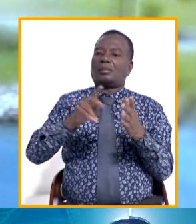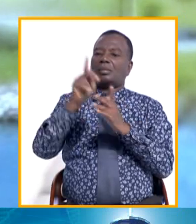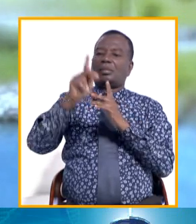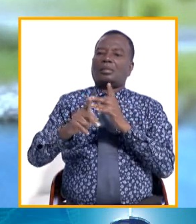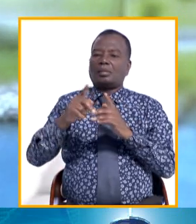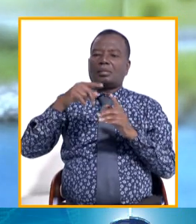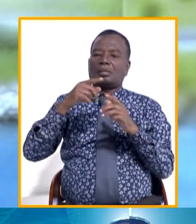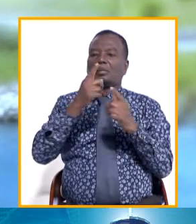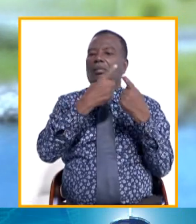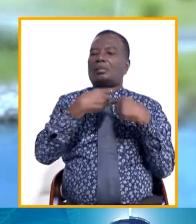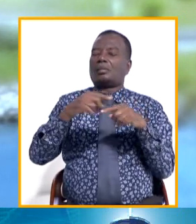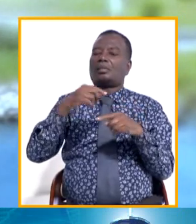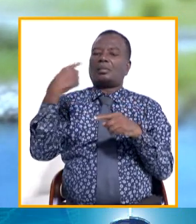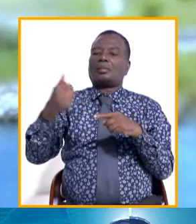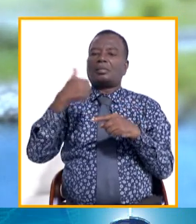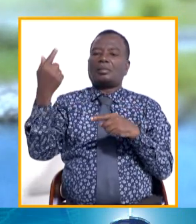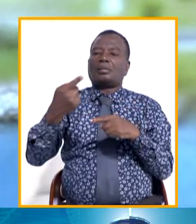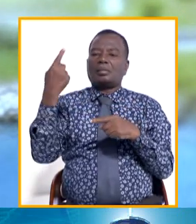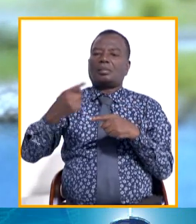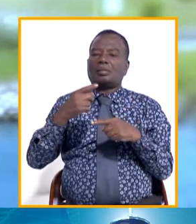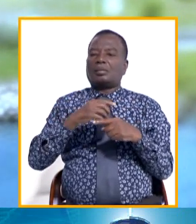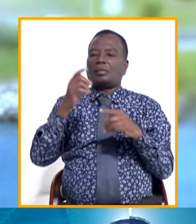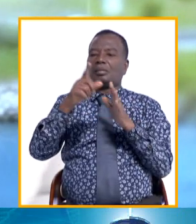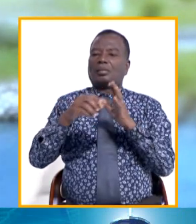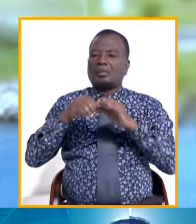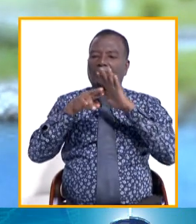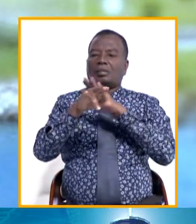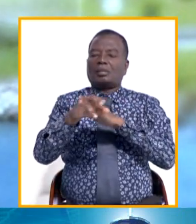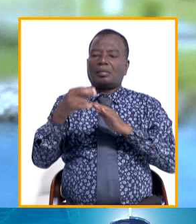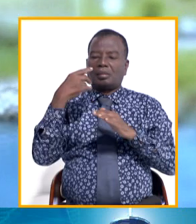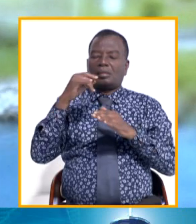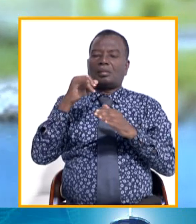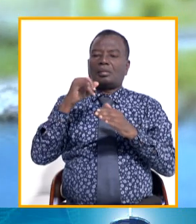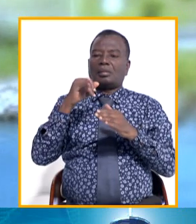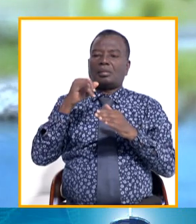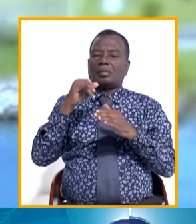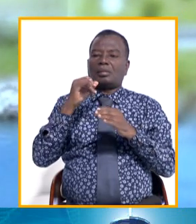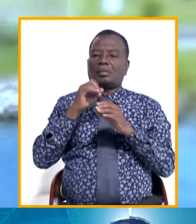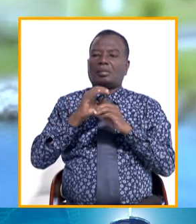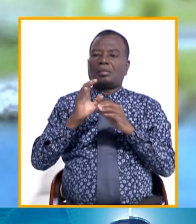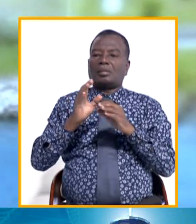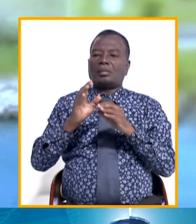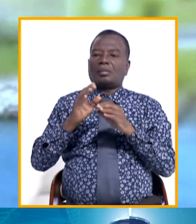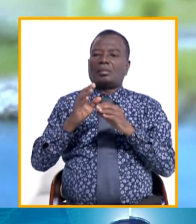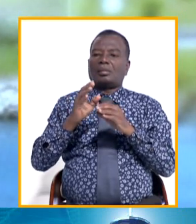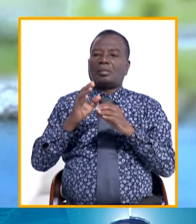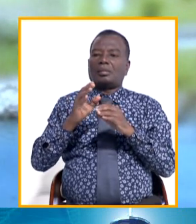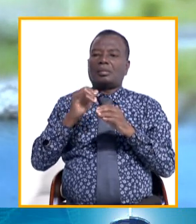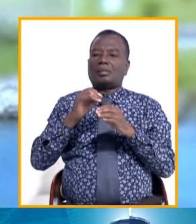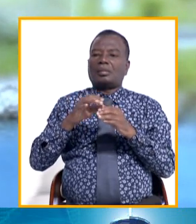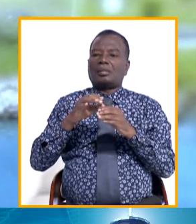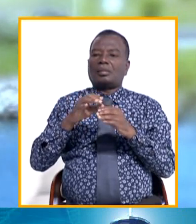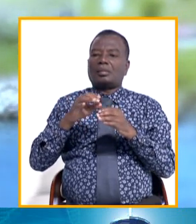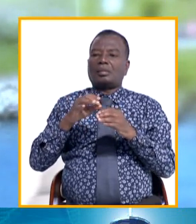Depuis toujours, un phénomène a fait son entrée dans le processus. Il s'agit de la transhumance